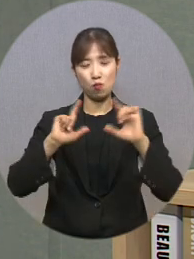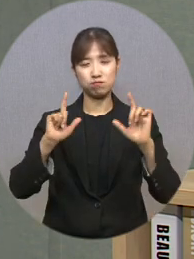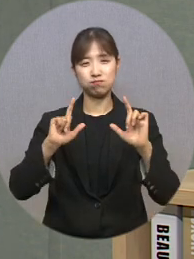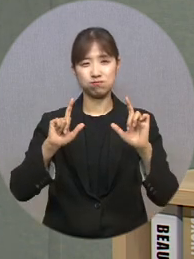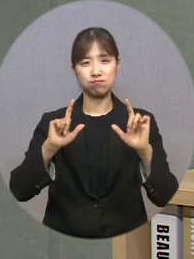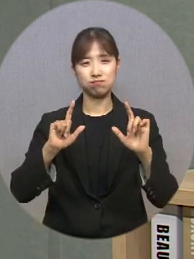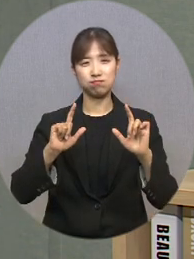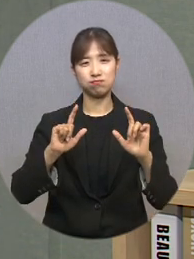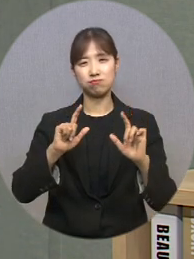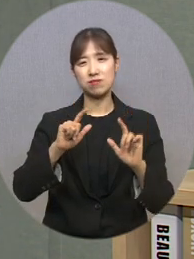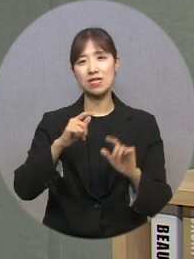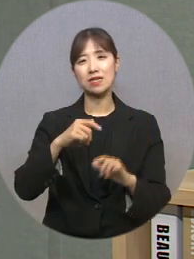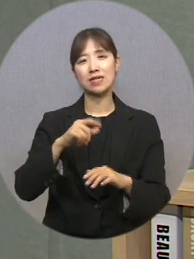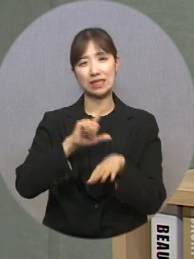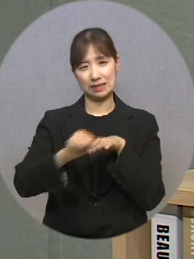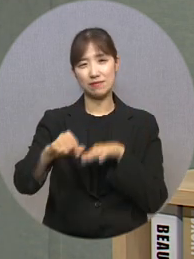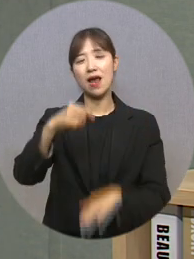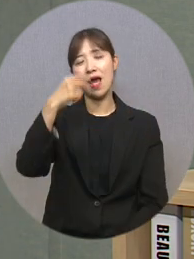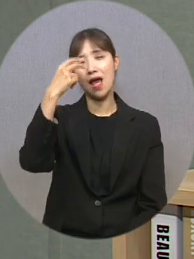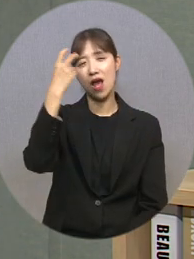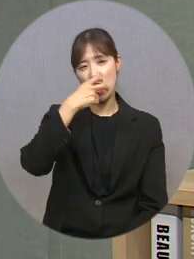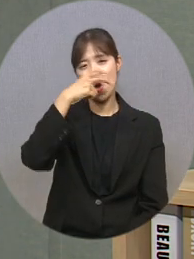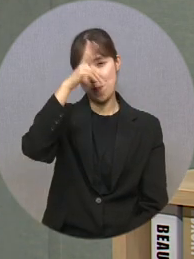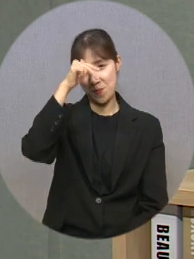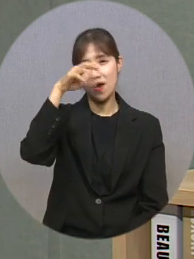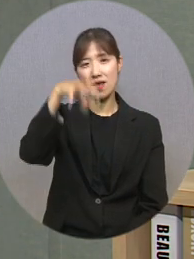동부지검의 주요 경제범죄